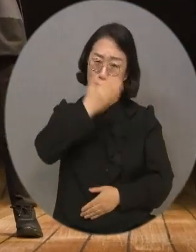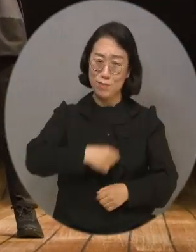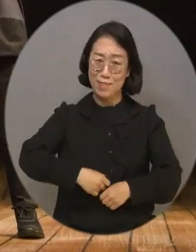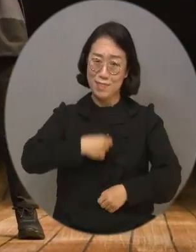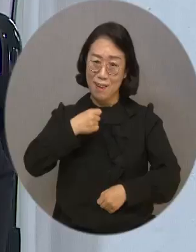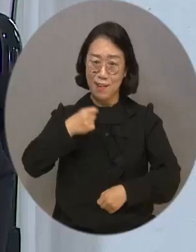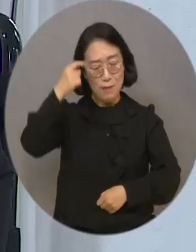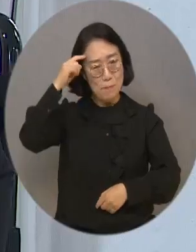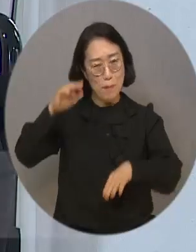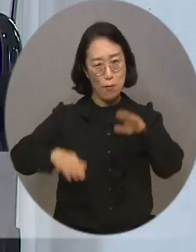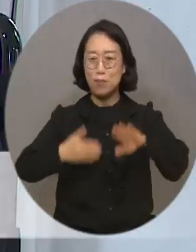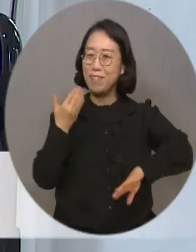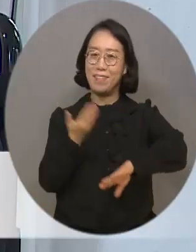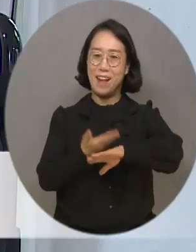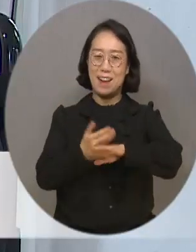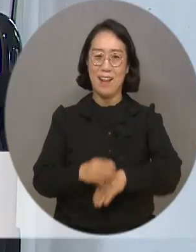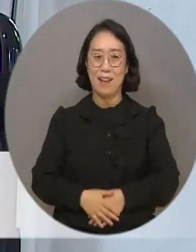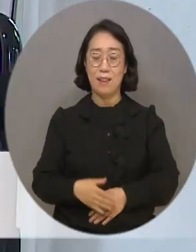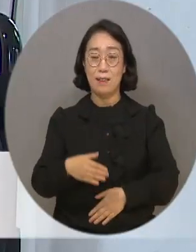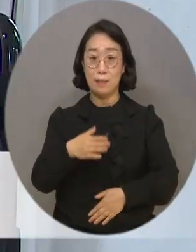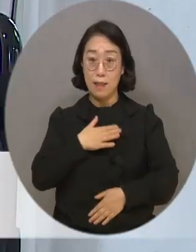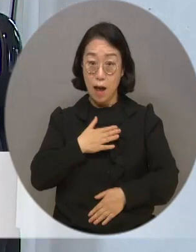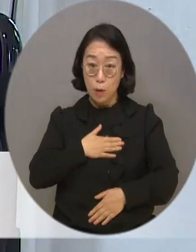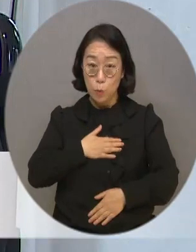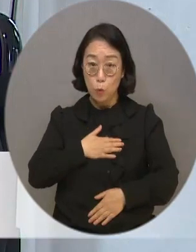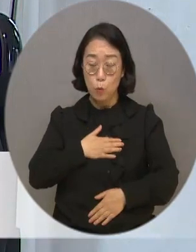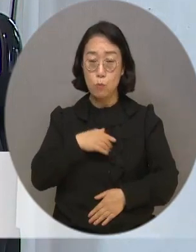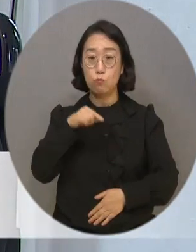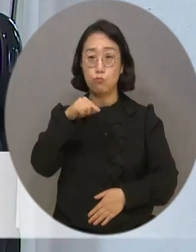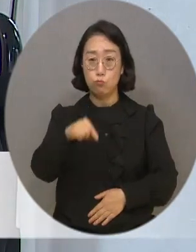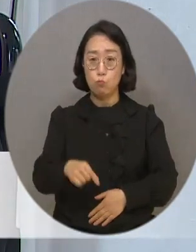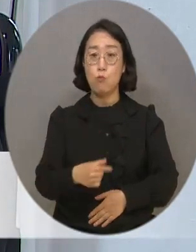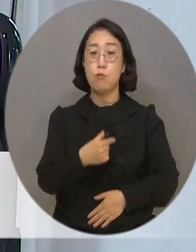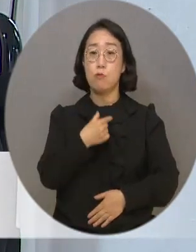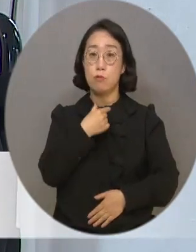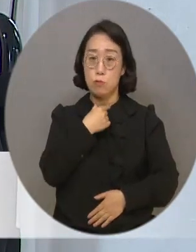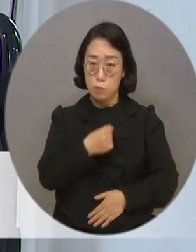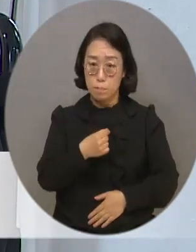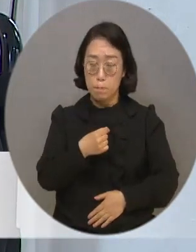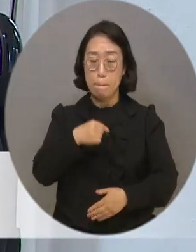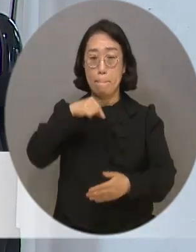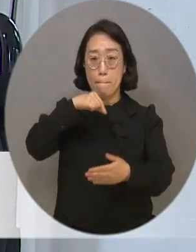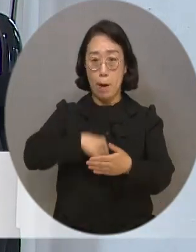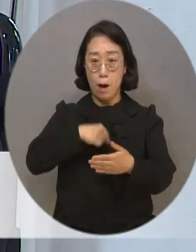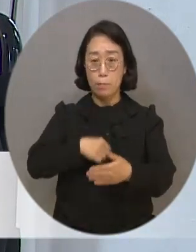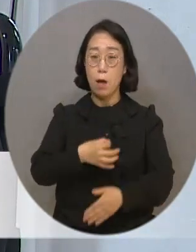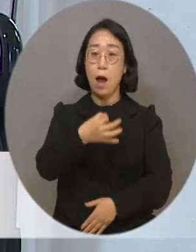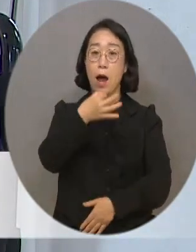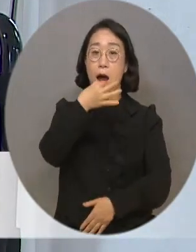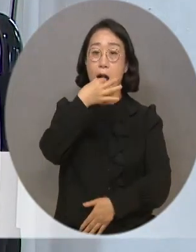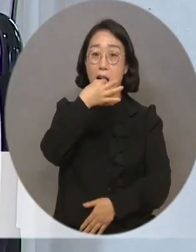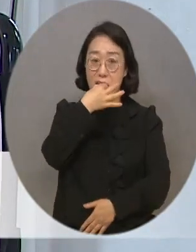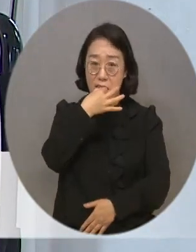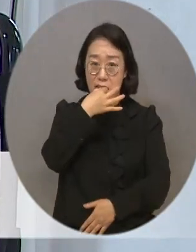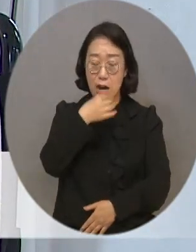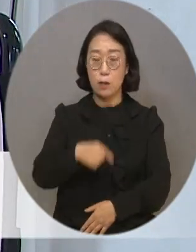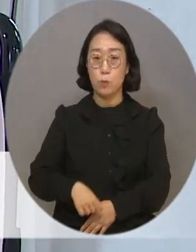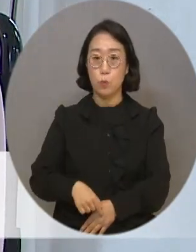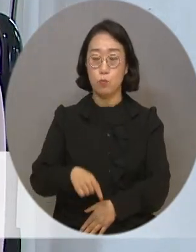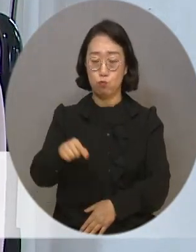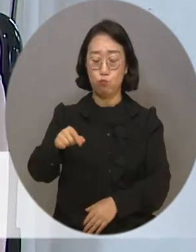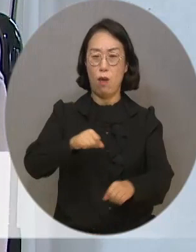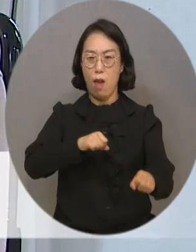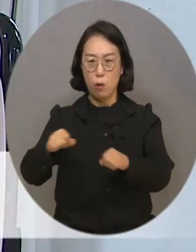깨뜨립니다. 나도 이런 욕망이 있고 이렇게